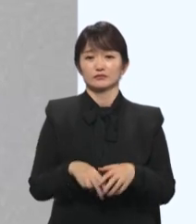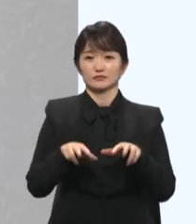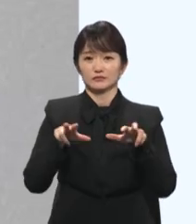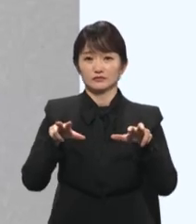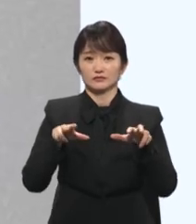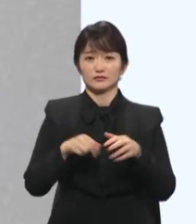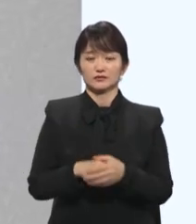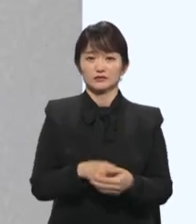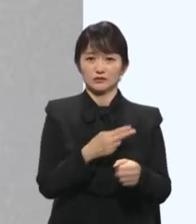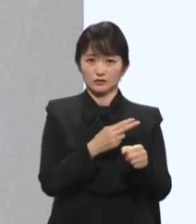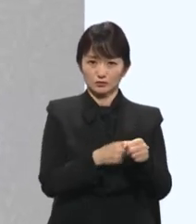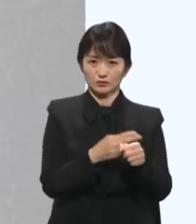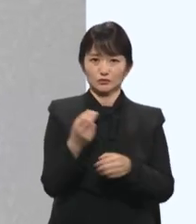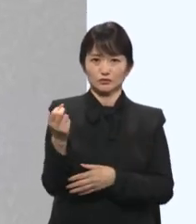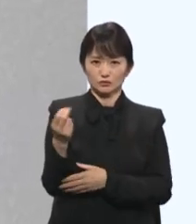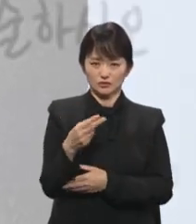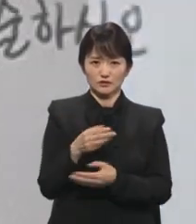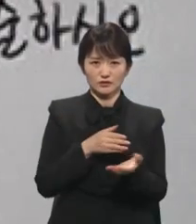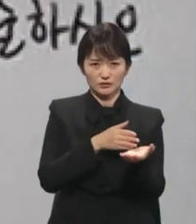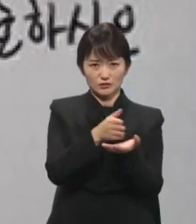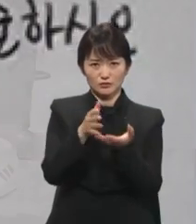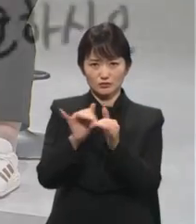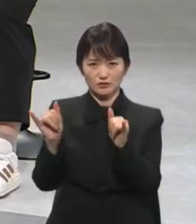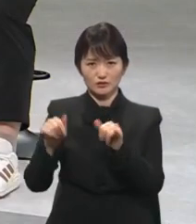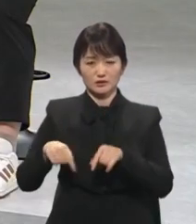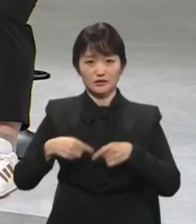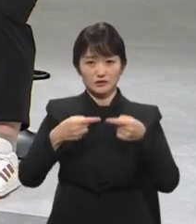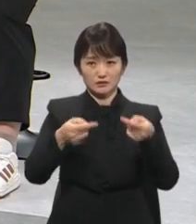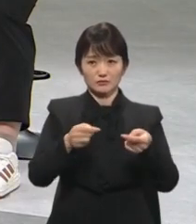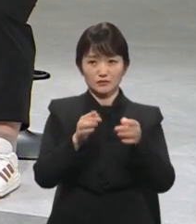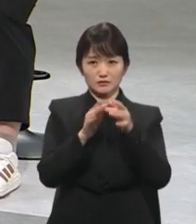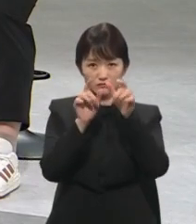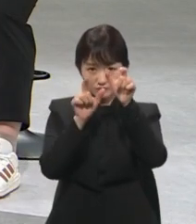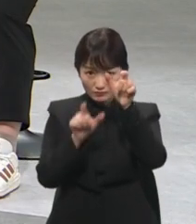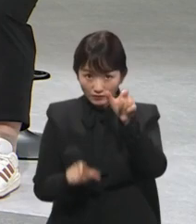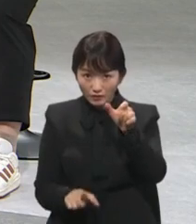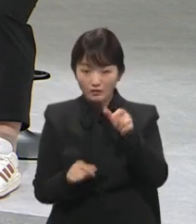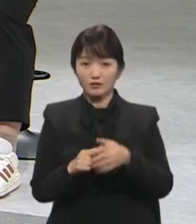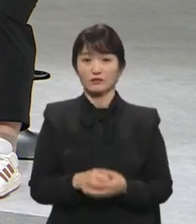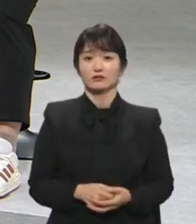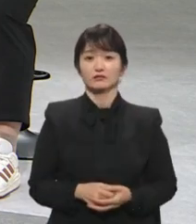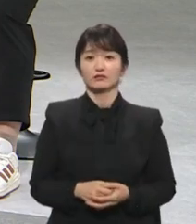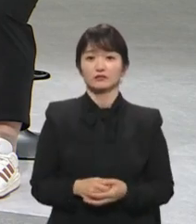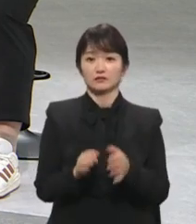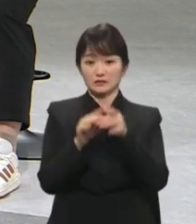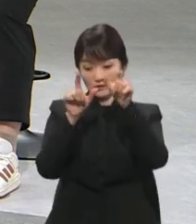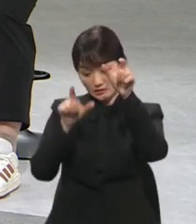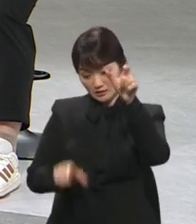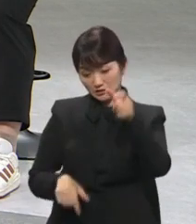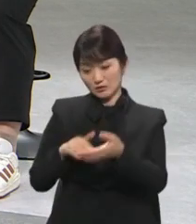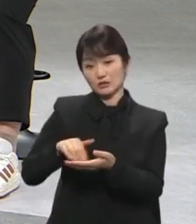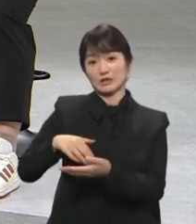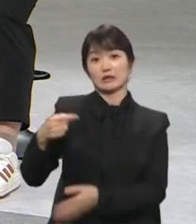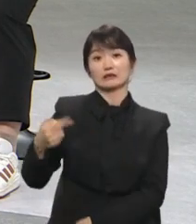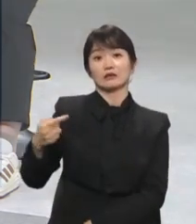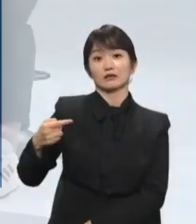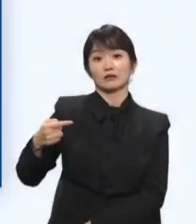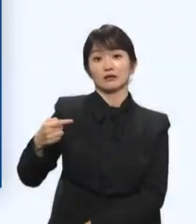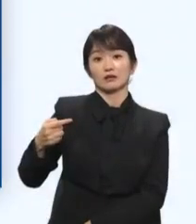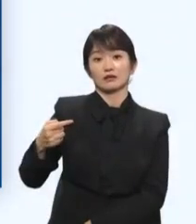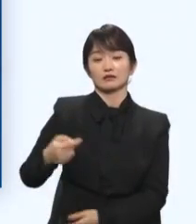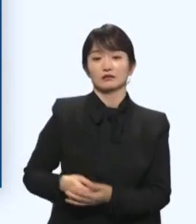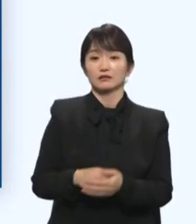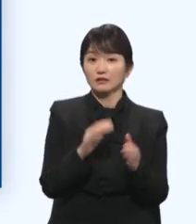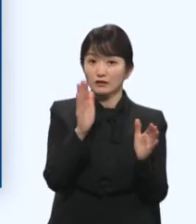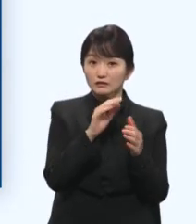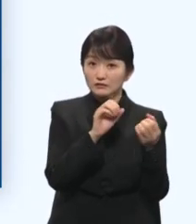뭐 현재 교사부 해당 분야의 전문가까지 다 등판하고 있고요 개시의 댓글만 1개 이상 달렸어요 그래서 이제